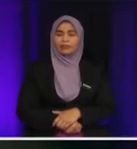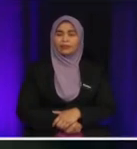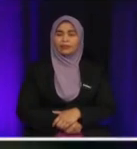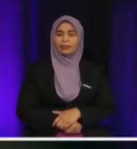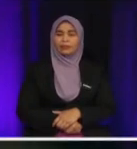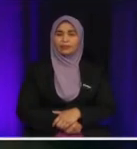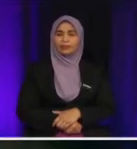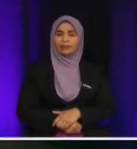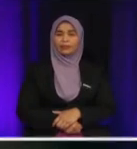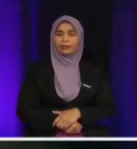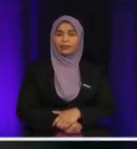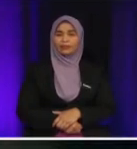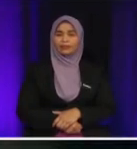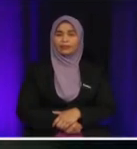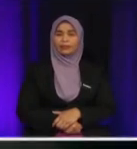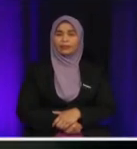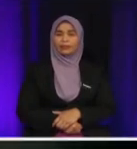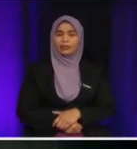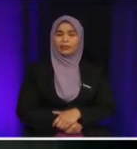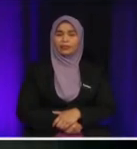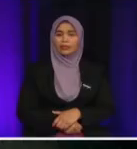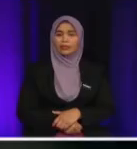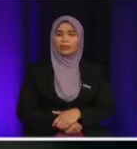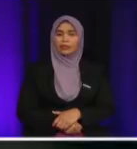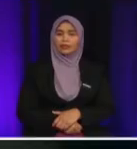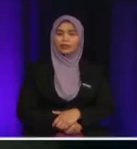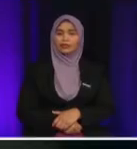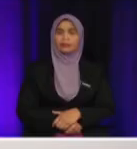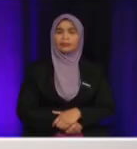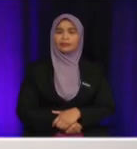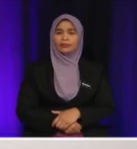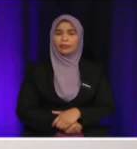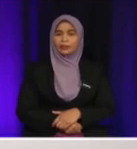Okey, mungkin Aiman boleh pilih siapa. Aiman kenal tu kat situ. Kita nak pilih Daniel lah. Daniel juga. Okey, Daniel.